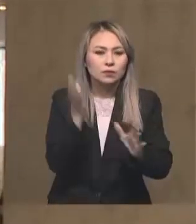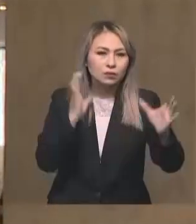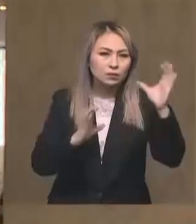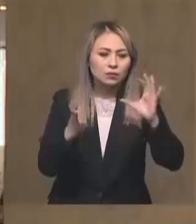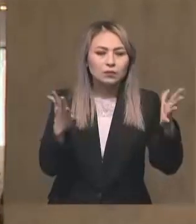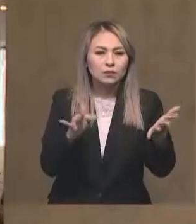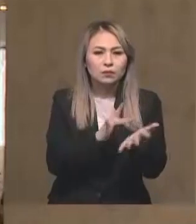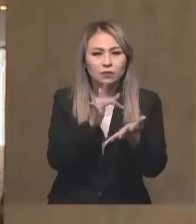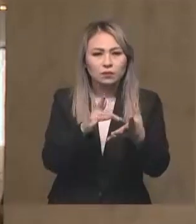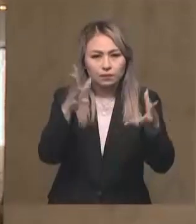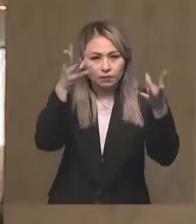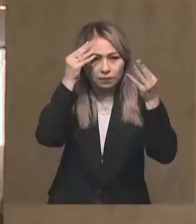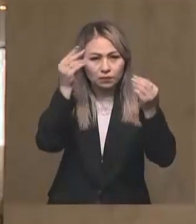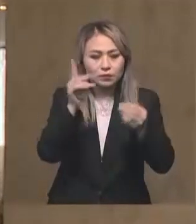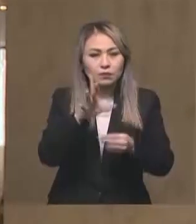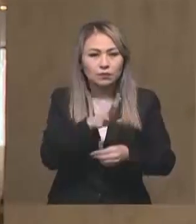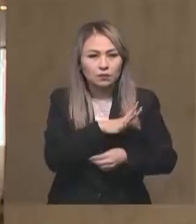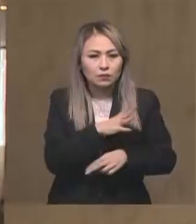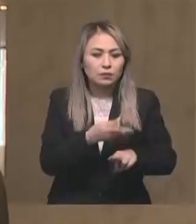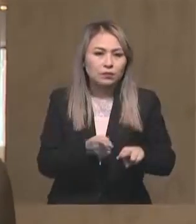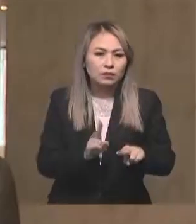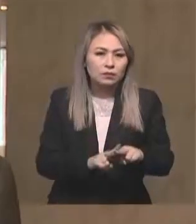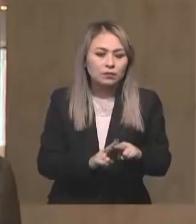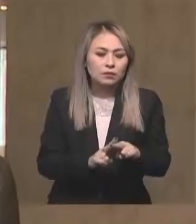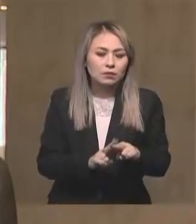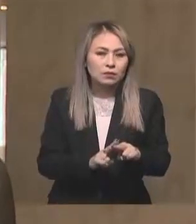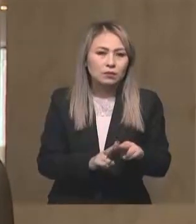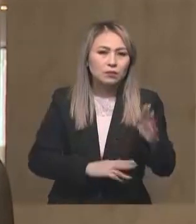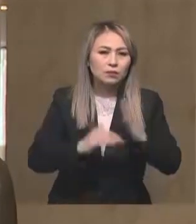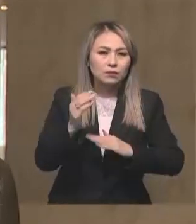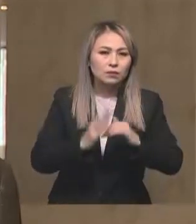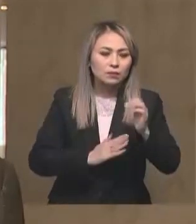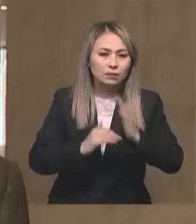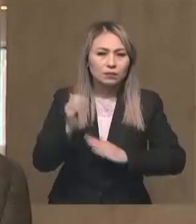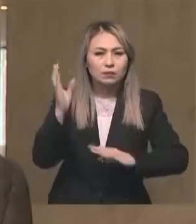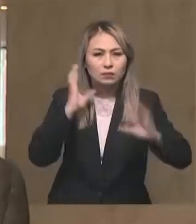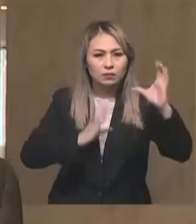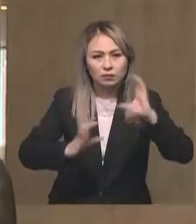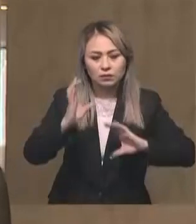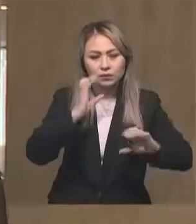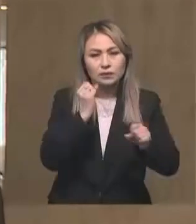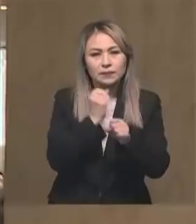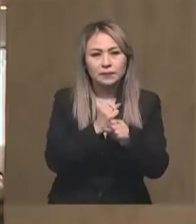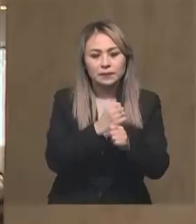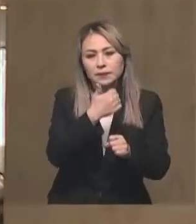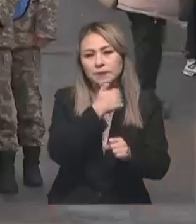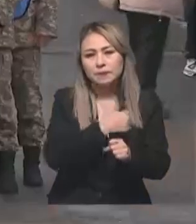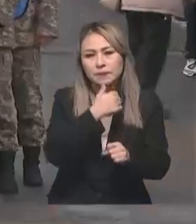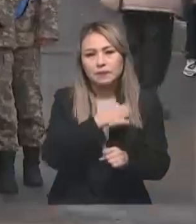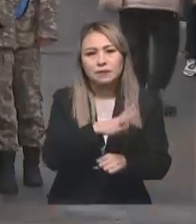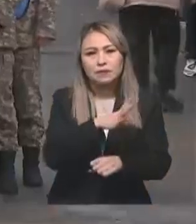студенттің қалай меңгергенін тексеру үшін біз соған жаңағы тәжірибе жүзінде студенттерменен жасап көрсетулерін